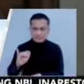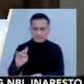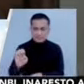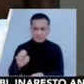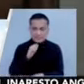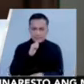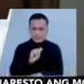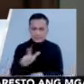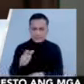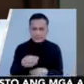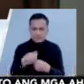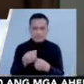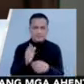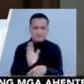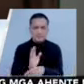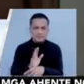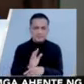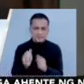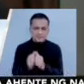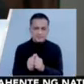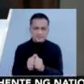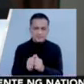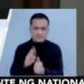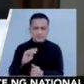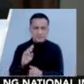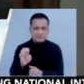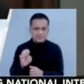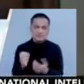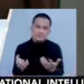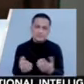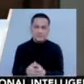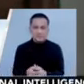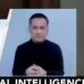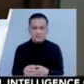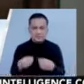pelikula at kasama ko dito si Barbie. So to be given that chance, I'm just really grateful.